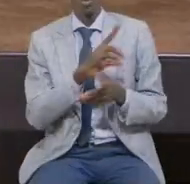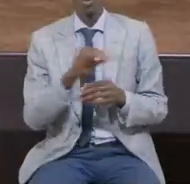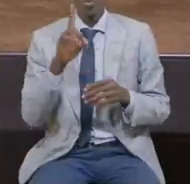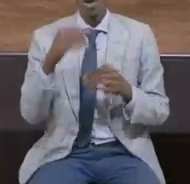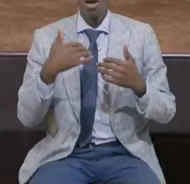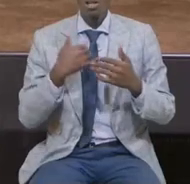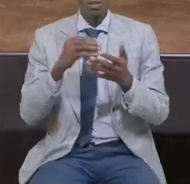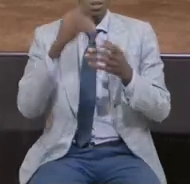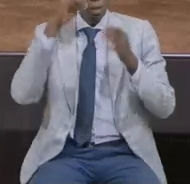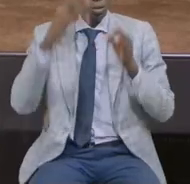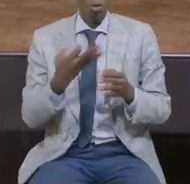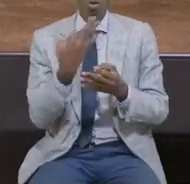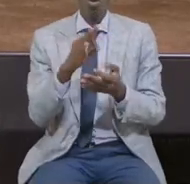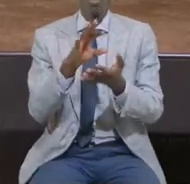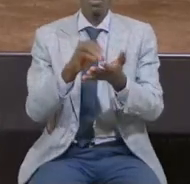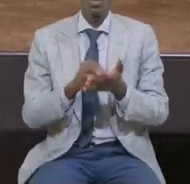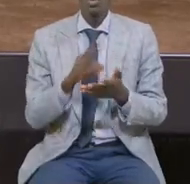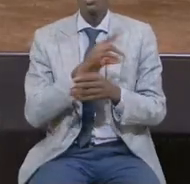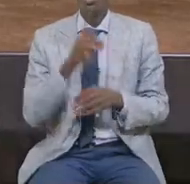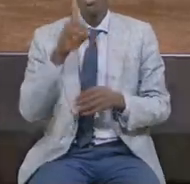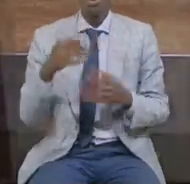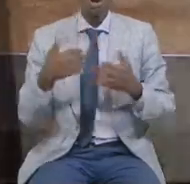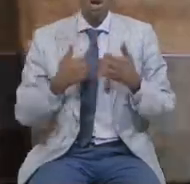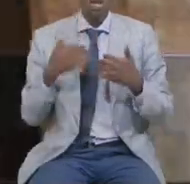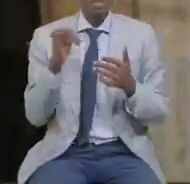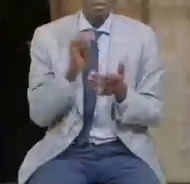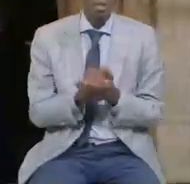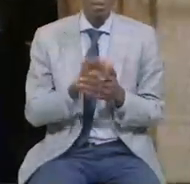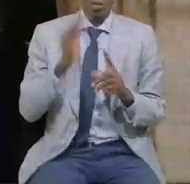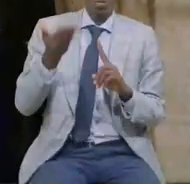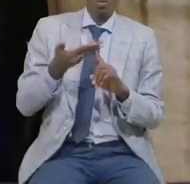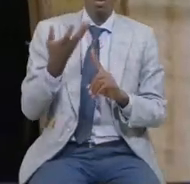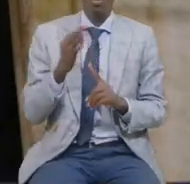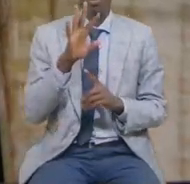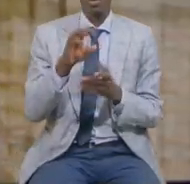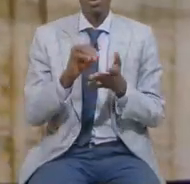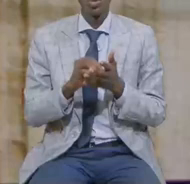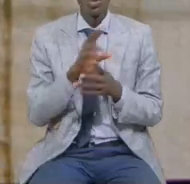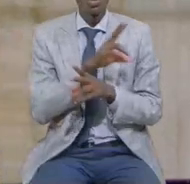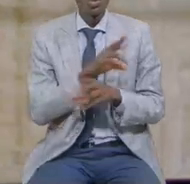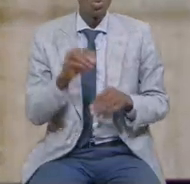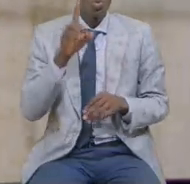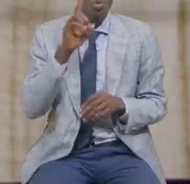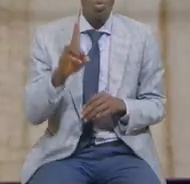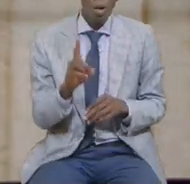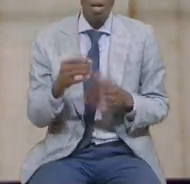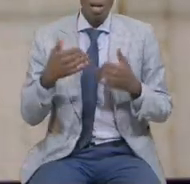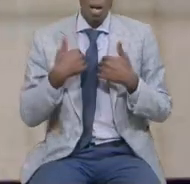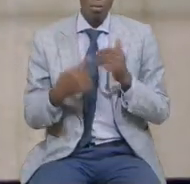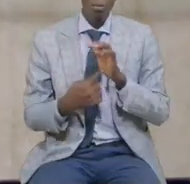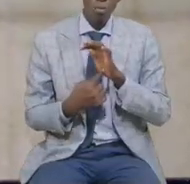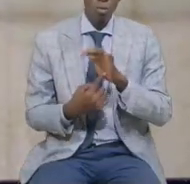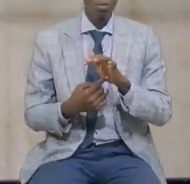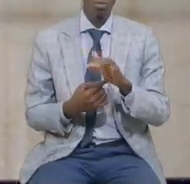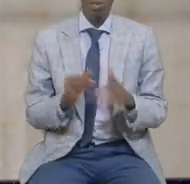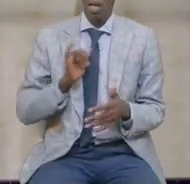qui ait pu prendre sa décision. Il n'y a personne qui ait la conviction, il n'y a personne qui puisse manifester son courage.